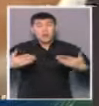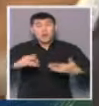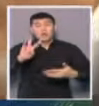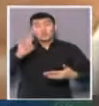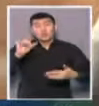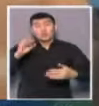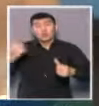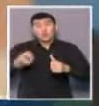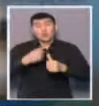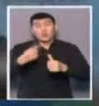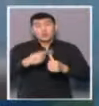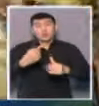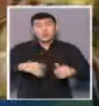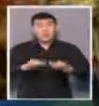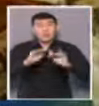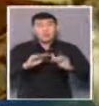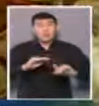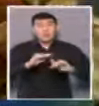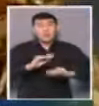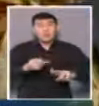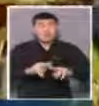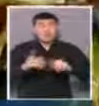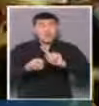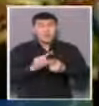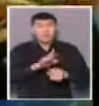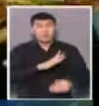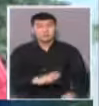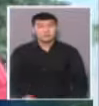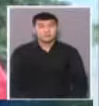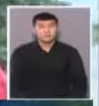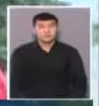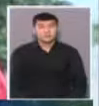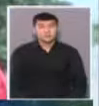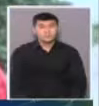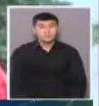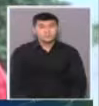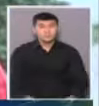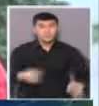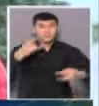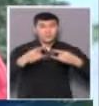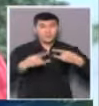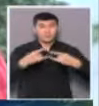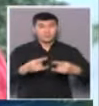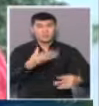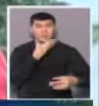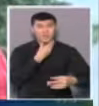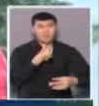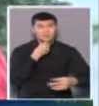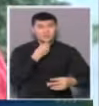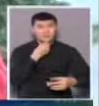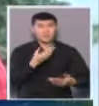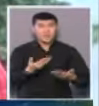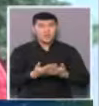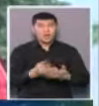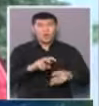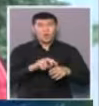Нұртілеу есімді төл баласын айшықты брендке айналдырды. Ол эфирде әдемі болмай қаламын